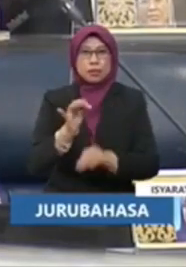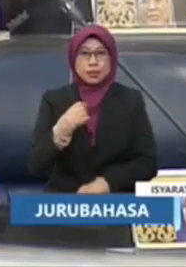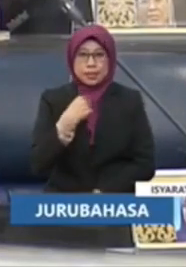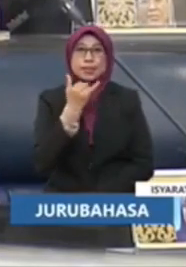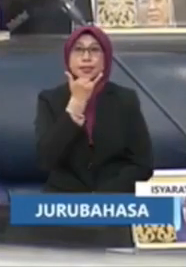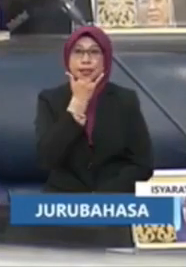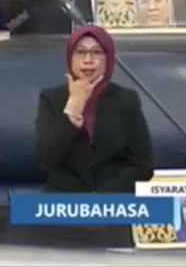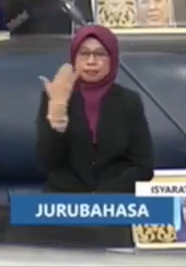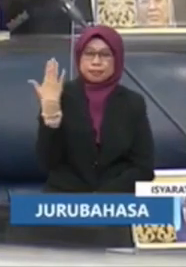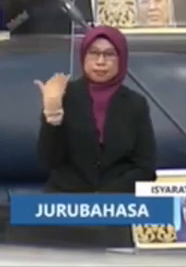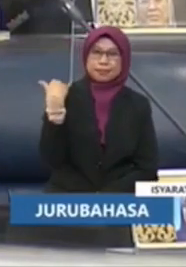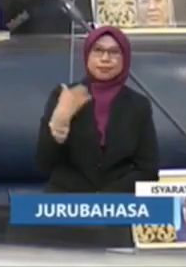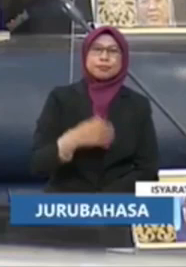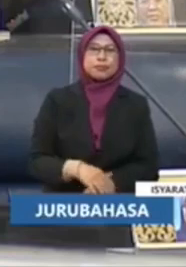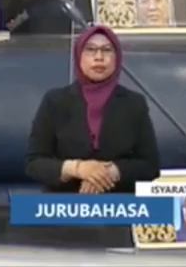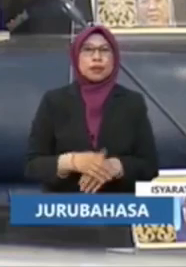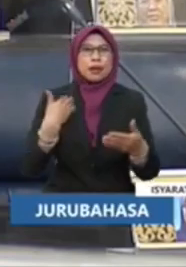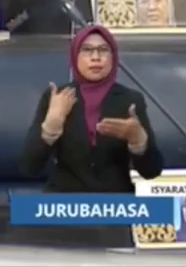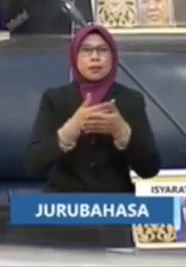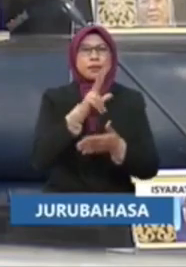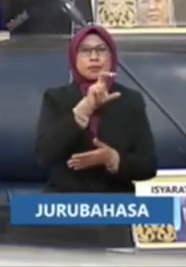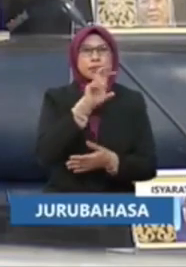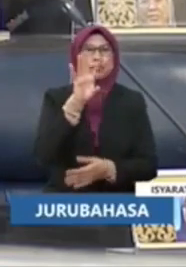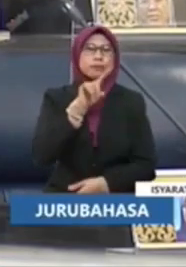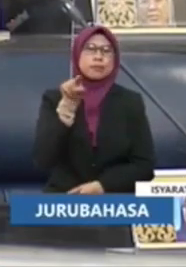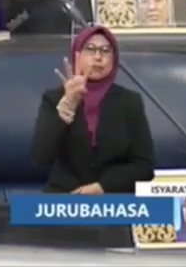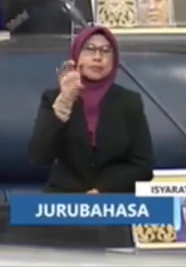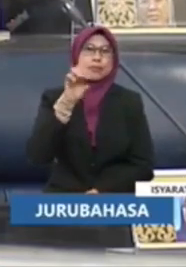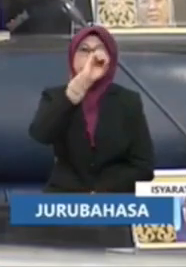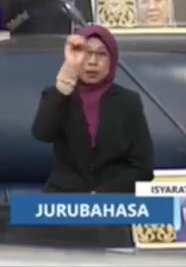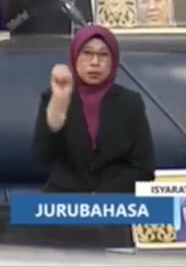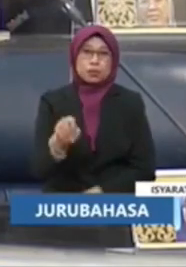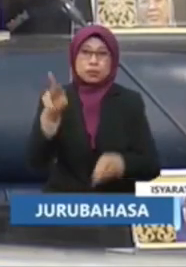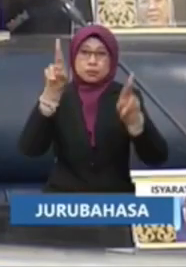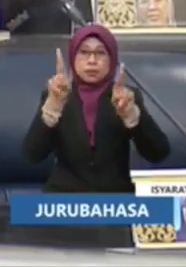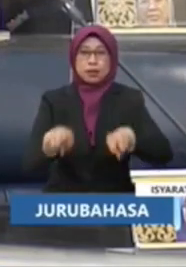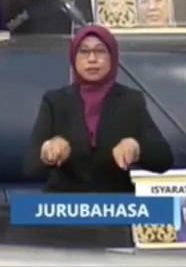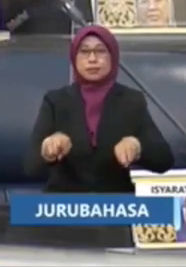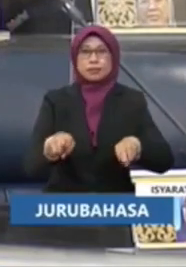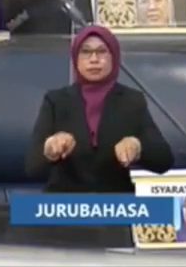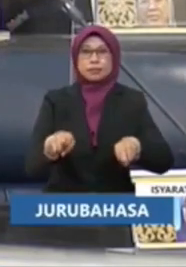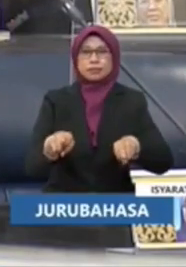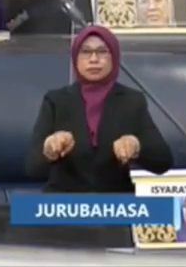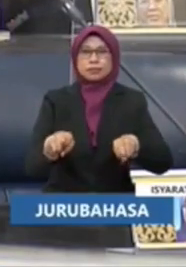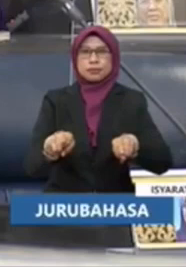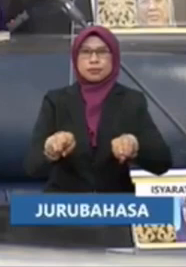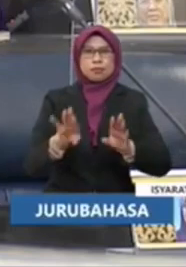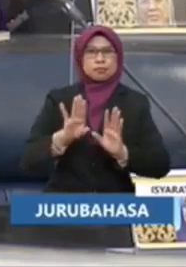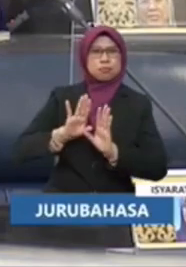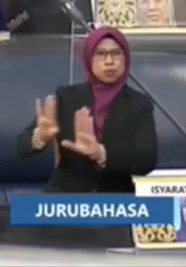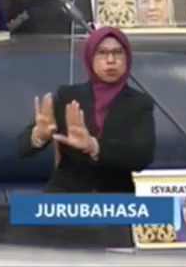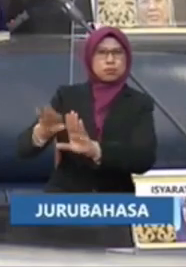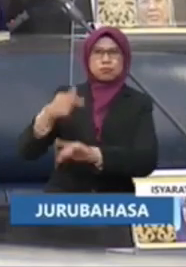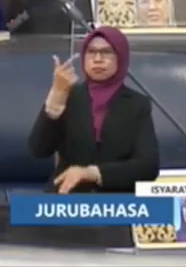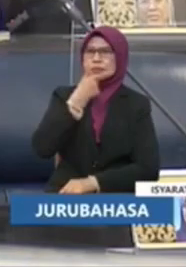saya, hampir 30 hingga 40% rakyat yang menolak